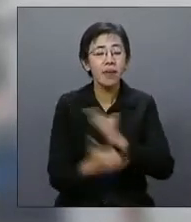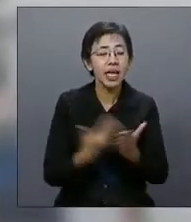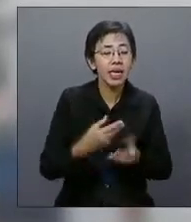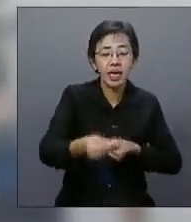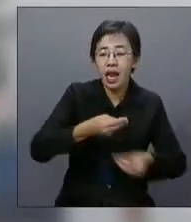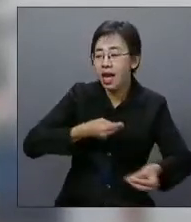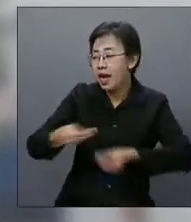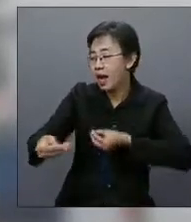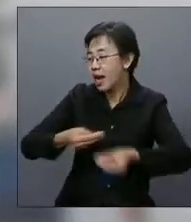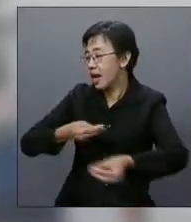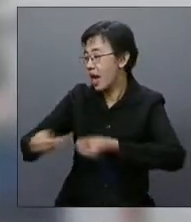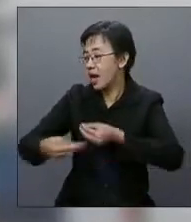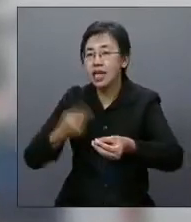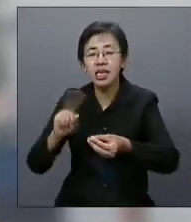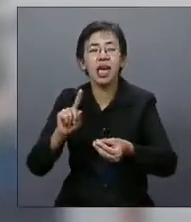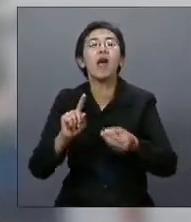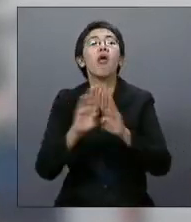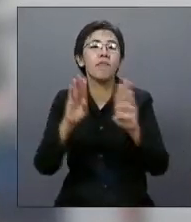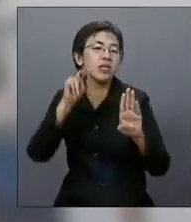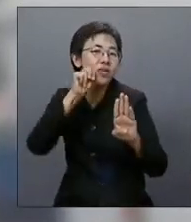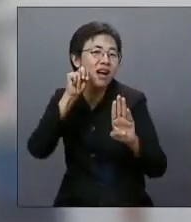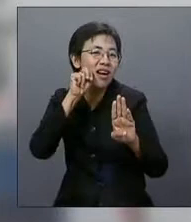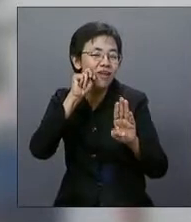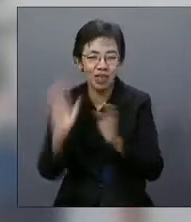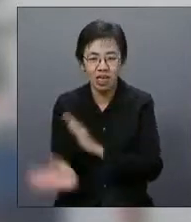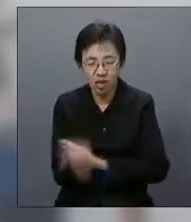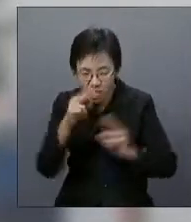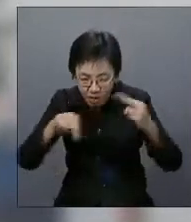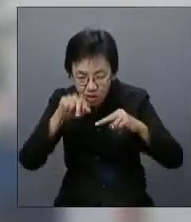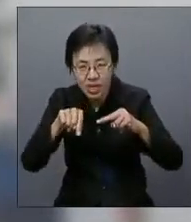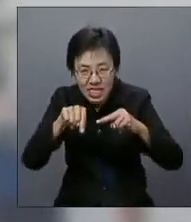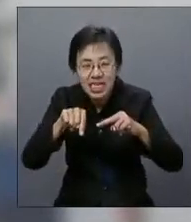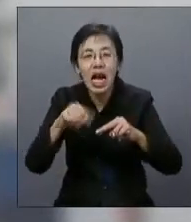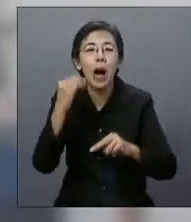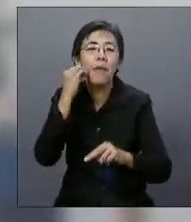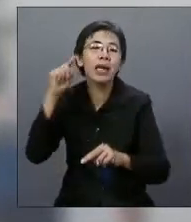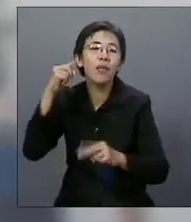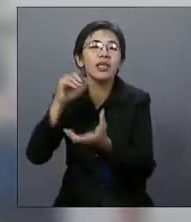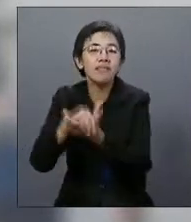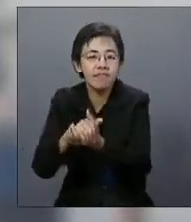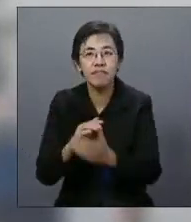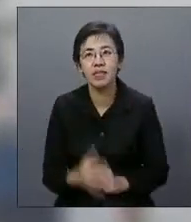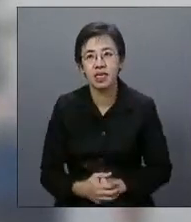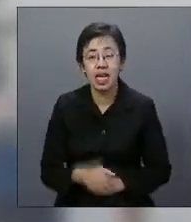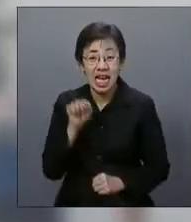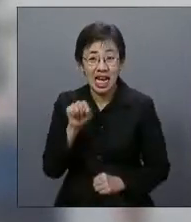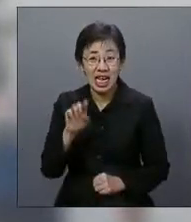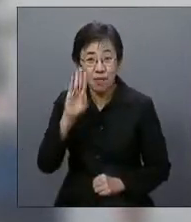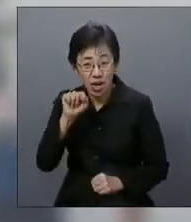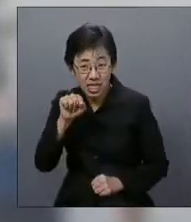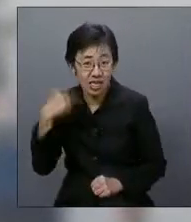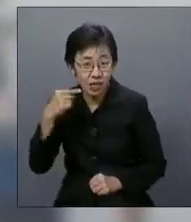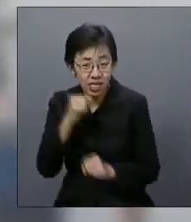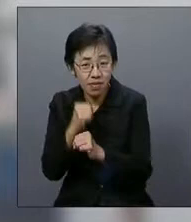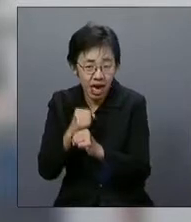ที่ตรงประตูน้ำเนี่ยนะครับที่จะค้นเช้าวันนี้คือคนนี้ครับซึ่งมีส่วนในการดำเนินการเปลี่